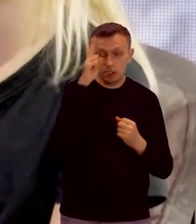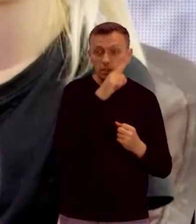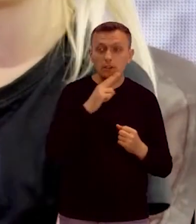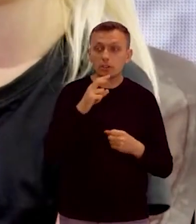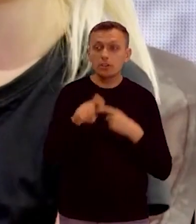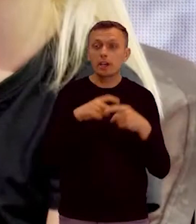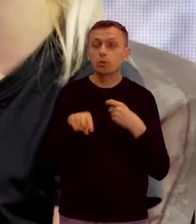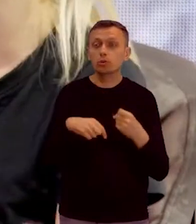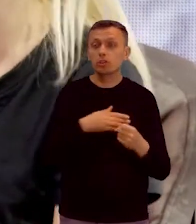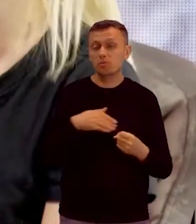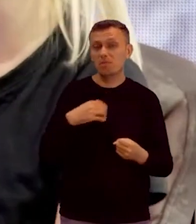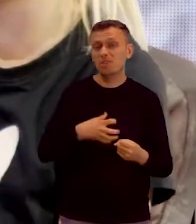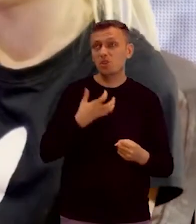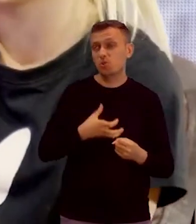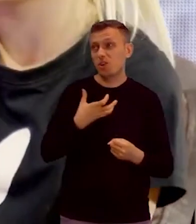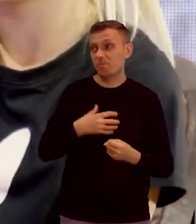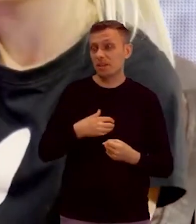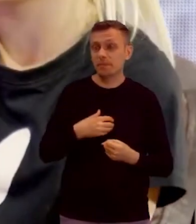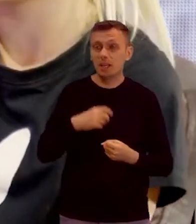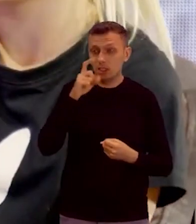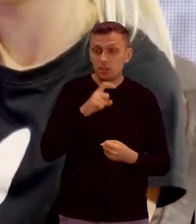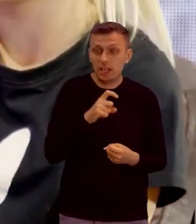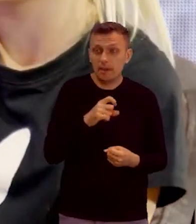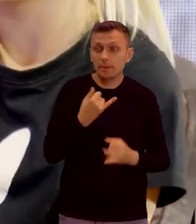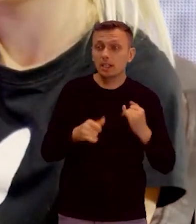mieli głosu. No to by było niemożliwe.